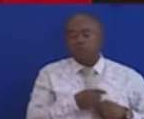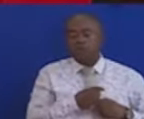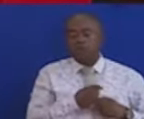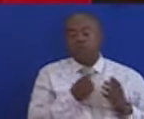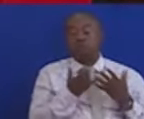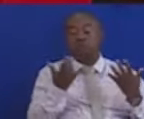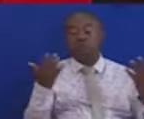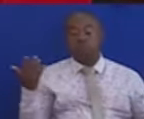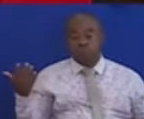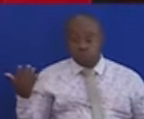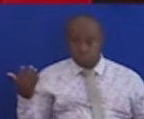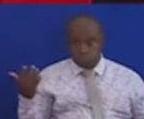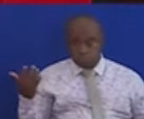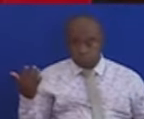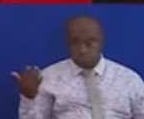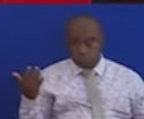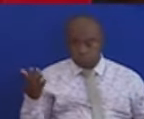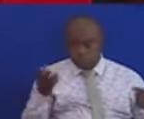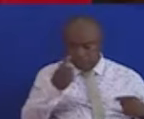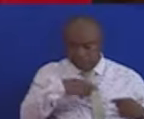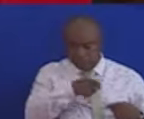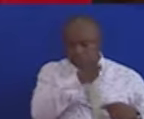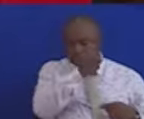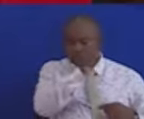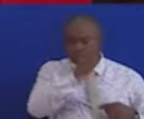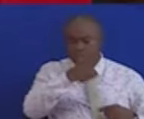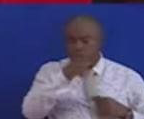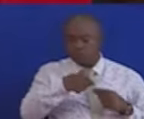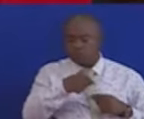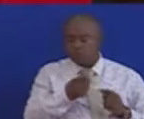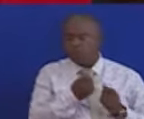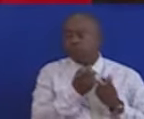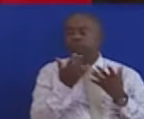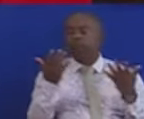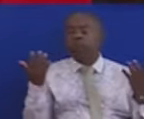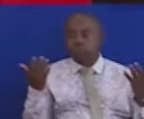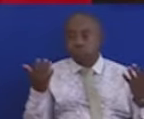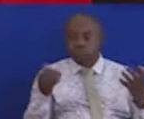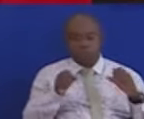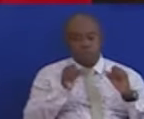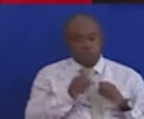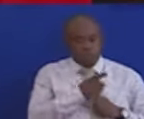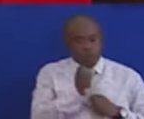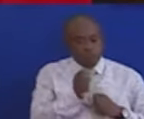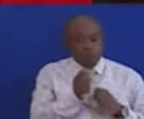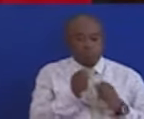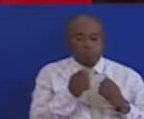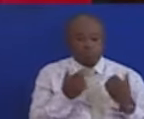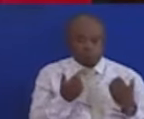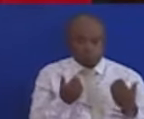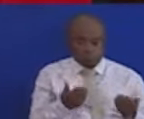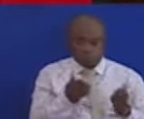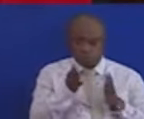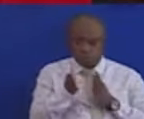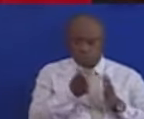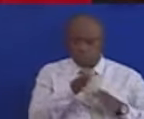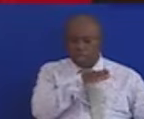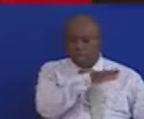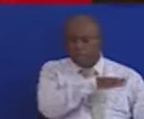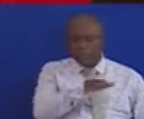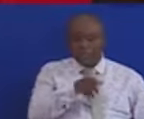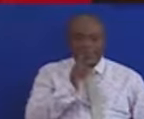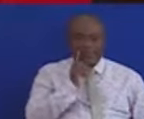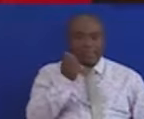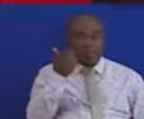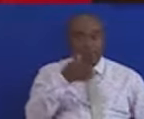mwen yeki kwa sababu Sisi Bin adamu tuna longe zeka lazim tut engene zee mazinger Sasa kila mmoja anap kuja awe Ana